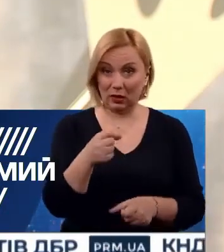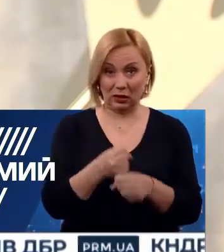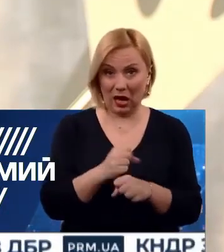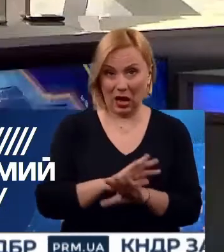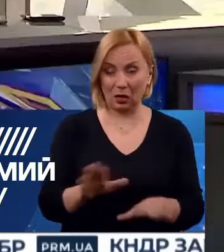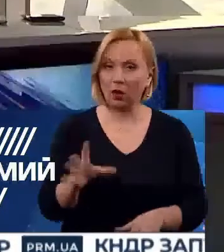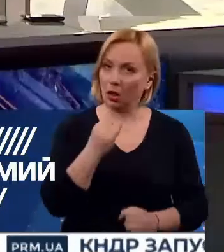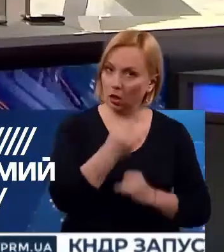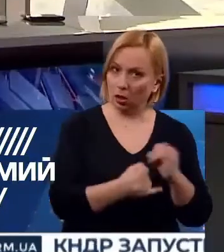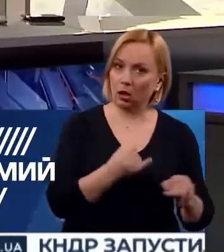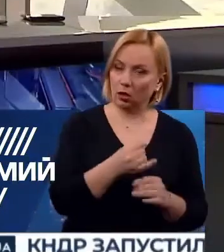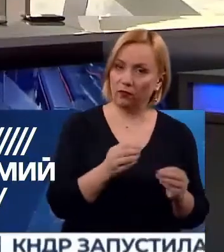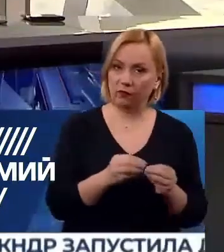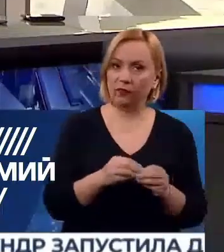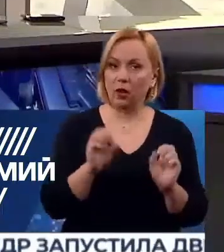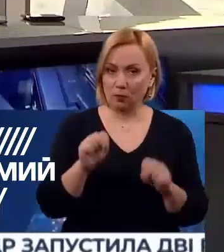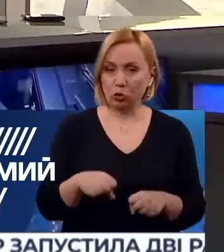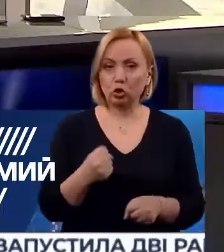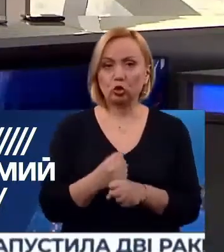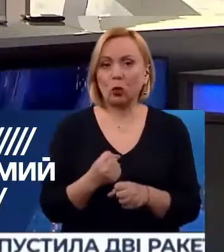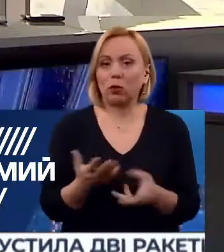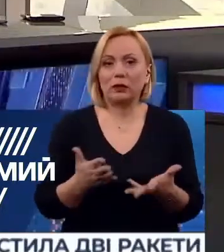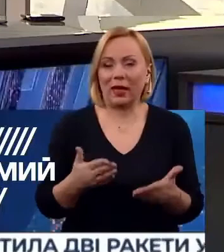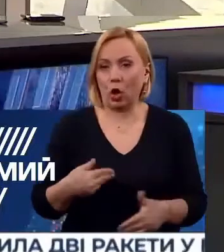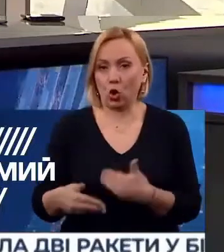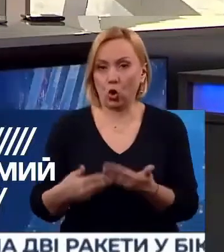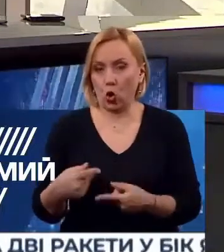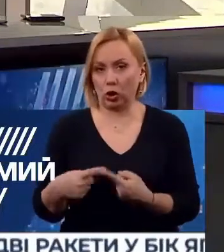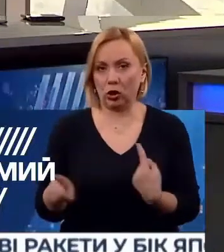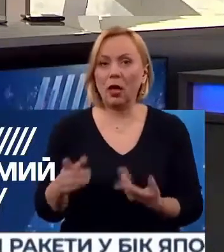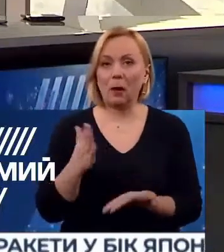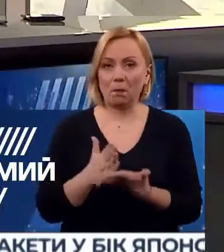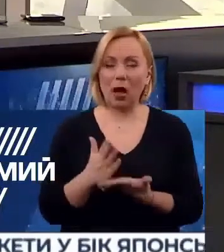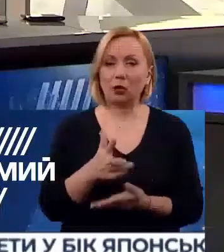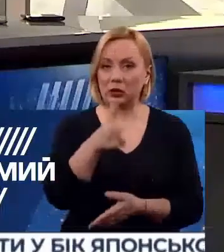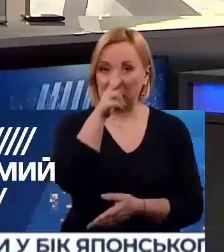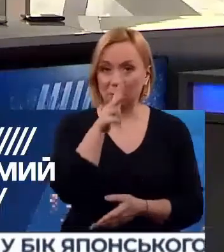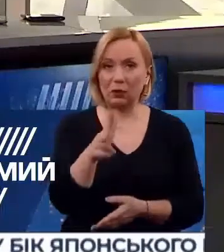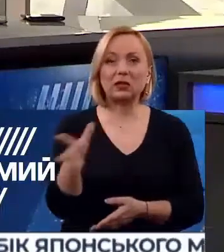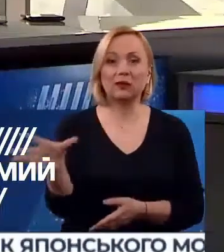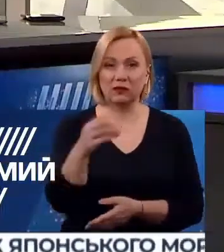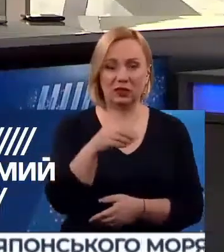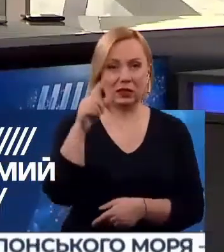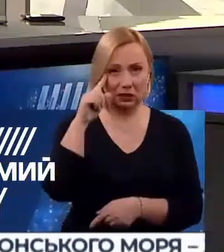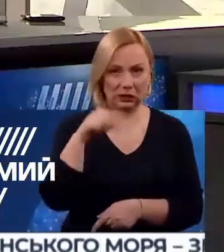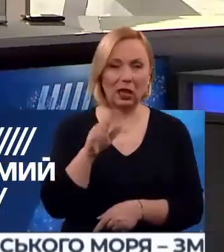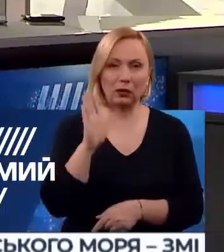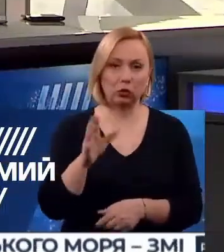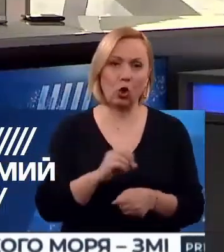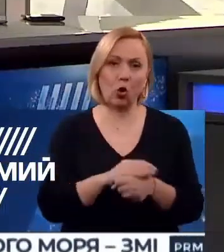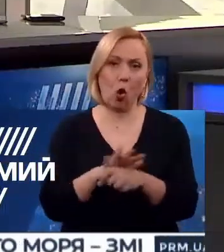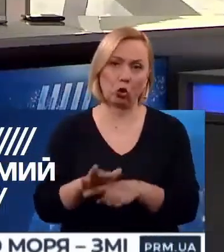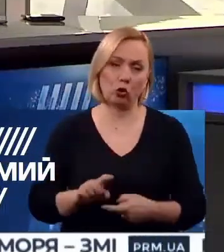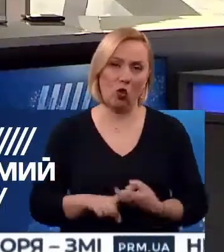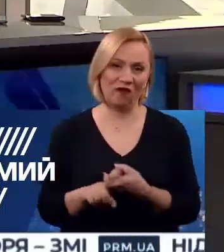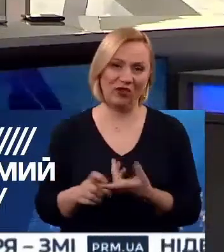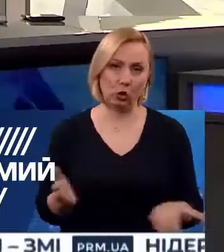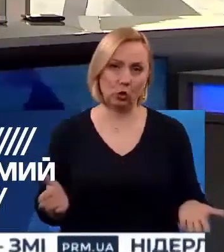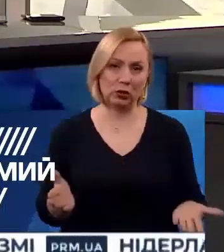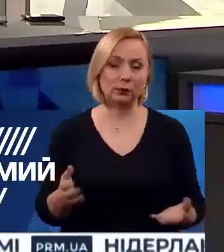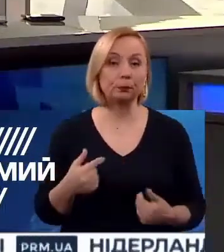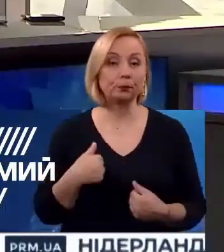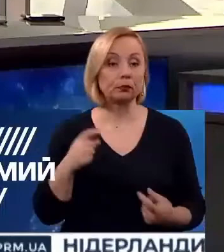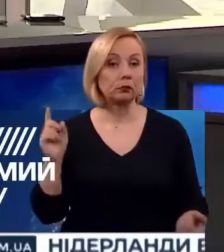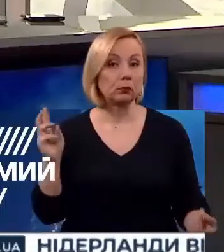можна було зробити, напевне, дійсно якісь кроки. Маючи ще 3 місяці тому, знали про цей коронавірус. З нами на зв'язку був